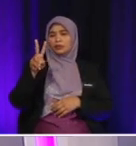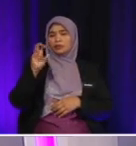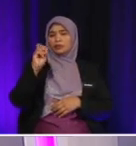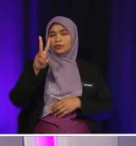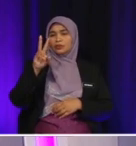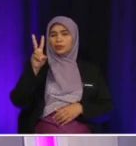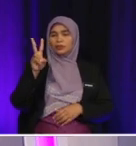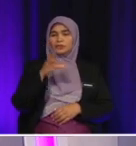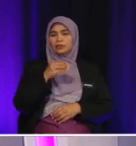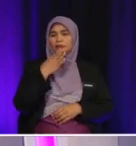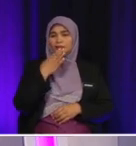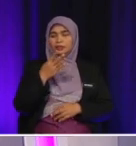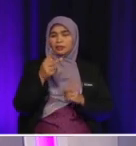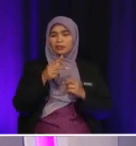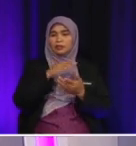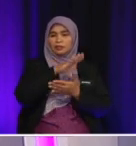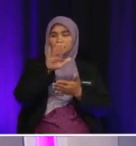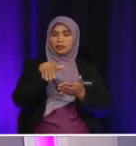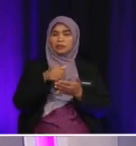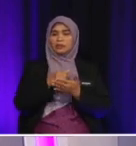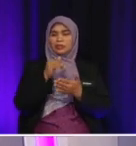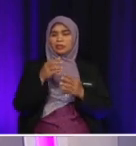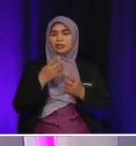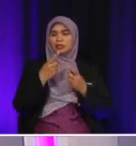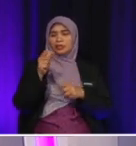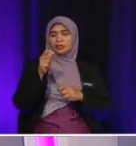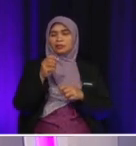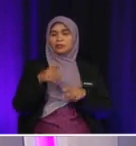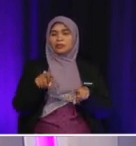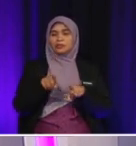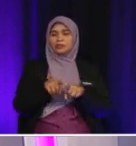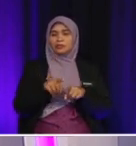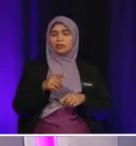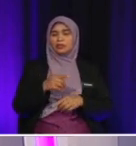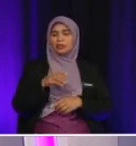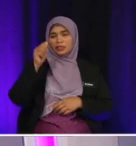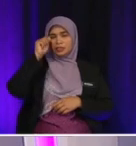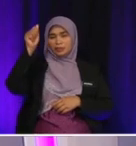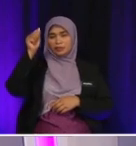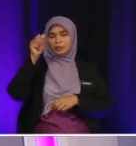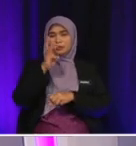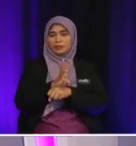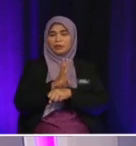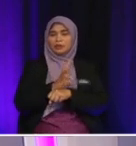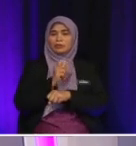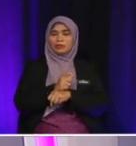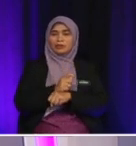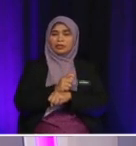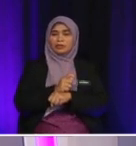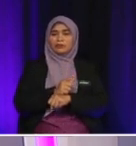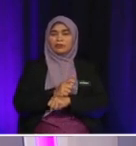Salina dan terima kasih kepada penonton yang terus Setia bersama dengan kita Pada hari ini ada rezeki kita jumpa lagi Assalamualaikum warahmatullahi